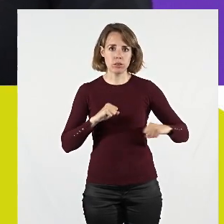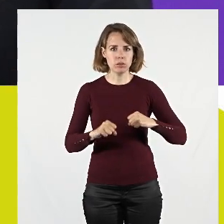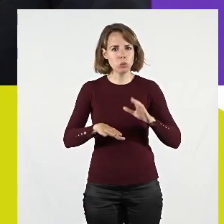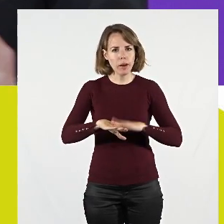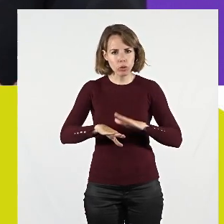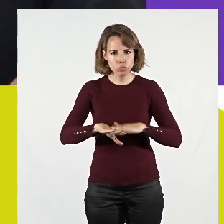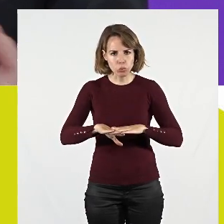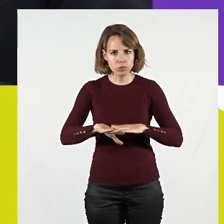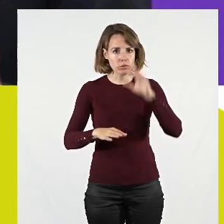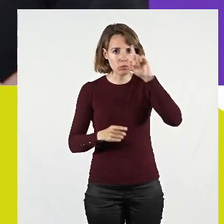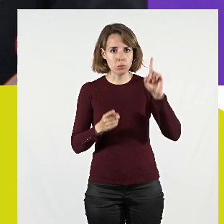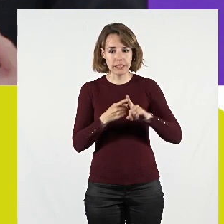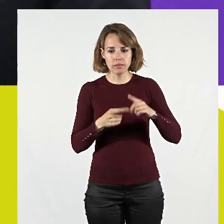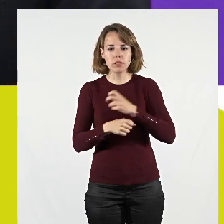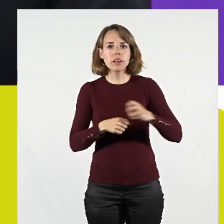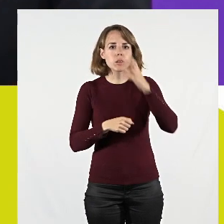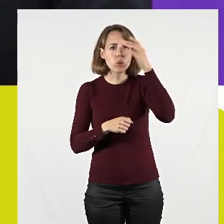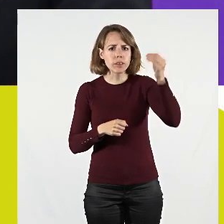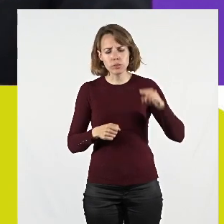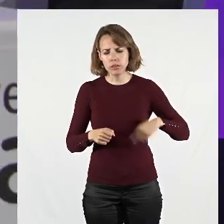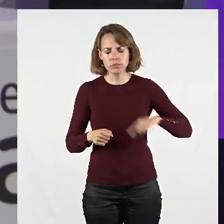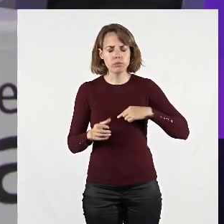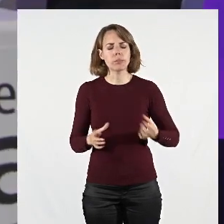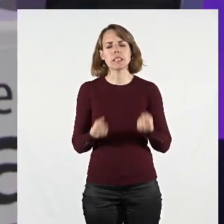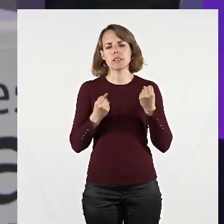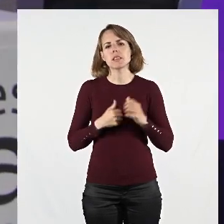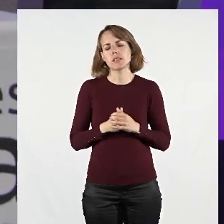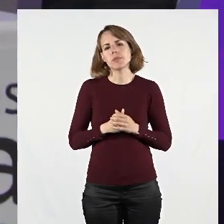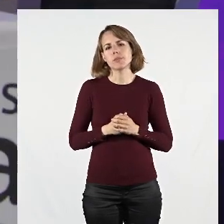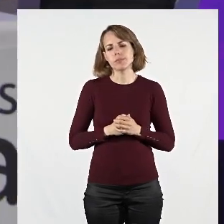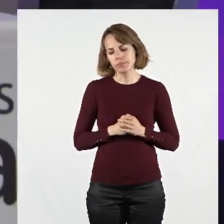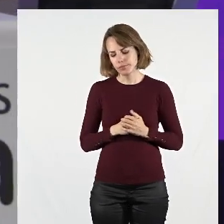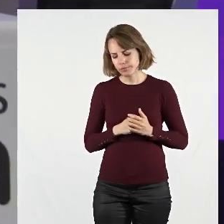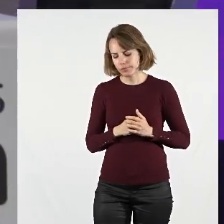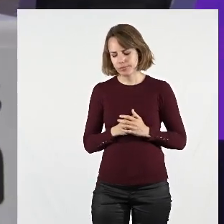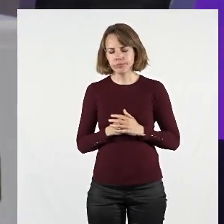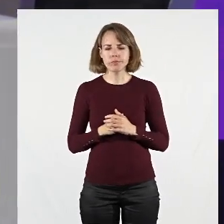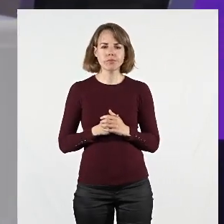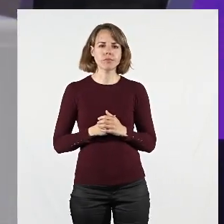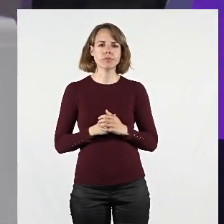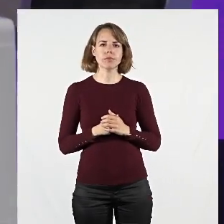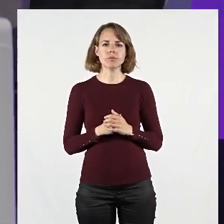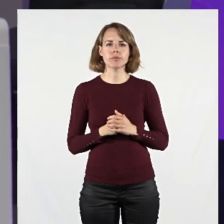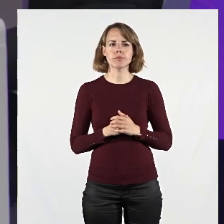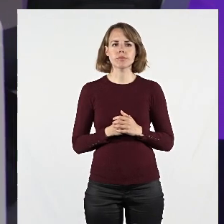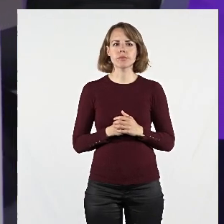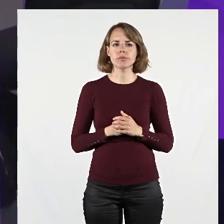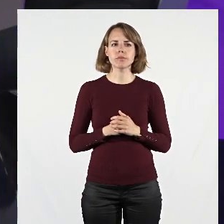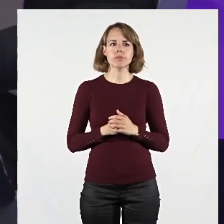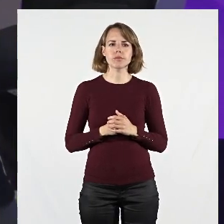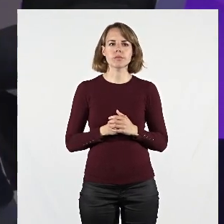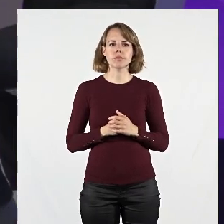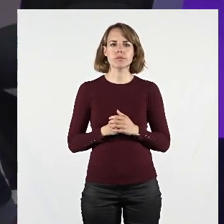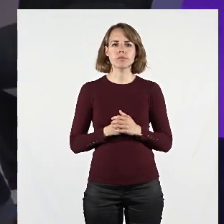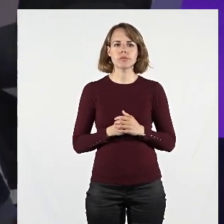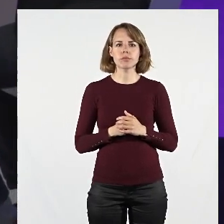risques professionnels auxquels sont soumis les salariés de ce secteur d'activité. Avec, et dans votre approche, une approche presque en